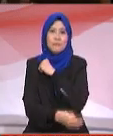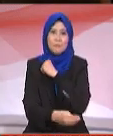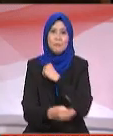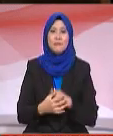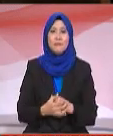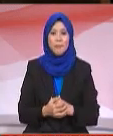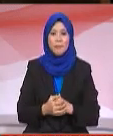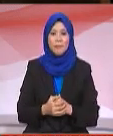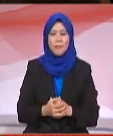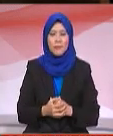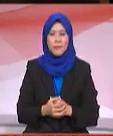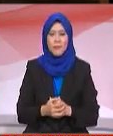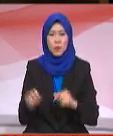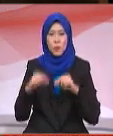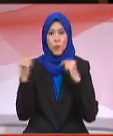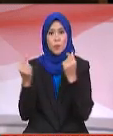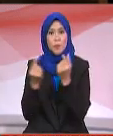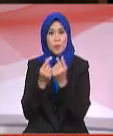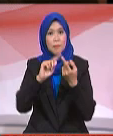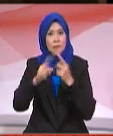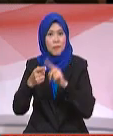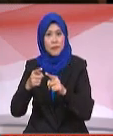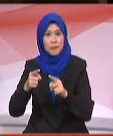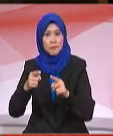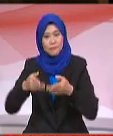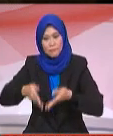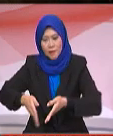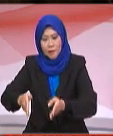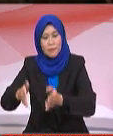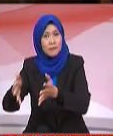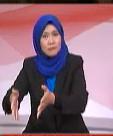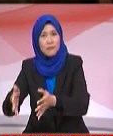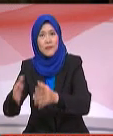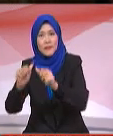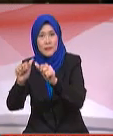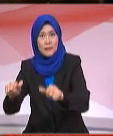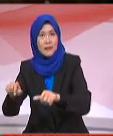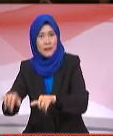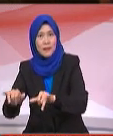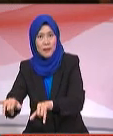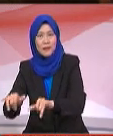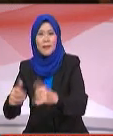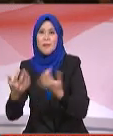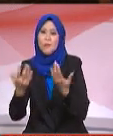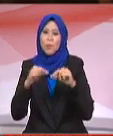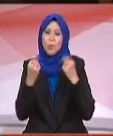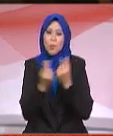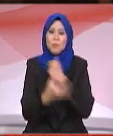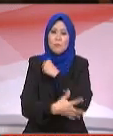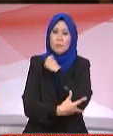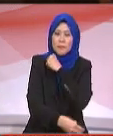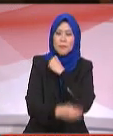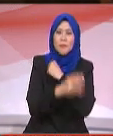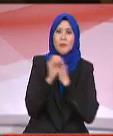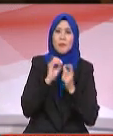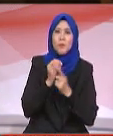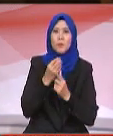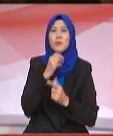daripada golongan merangkak, golongan rakan jalanan, kita juga bagi makan kepada golongan-golongan asnaf, warga miskin kota dan juga elderly